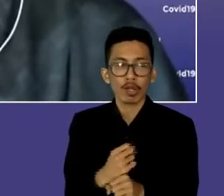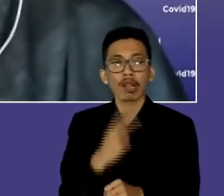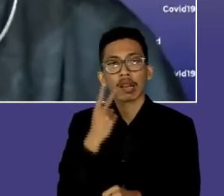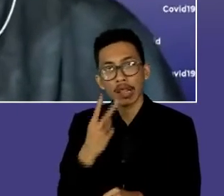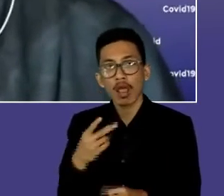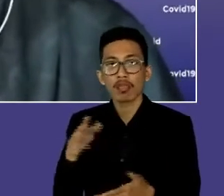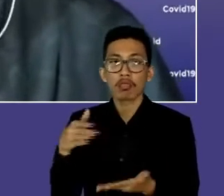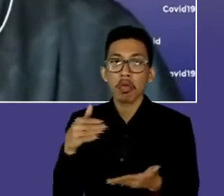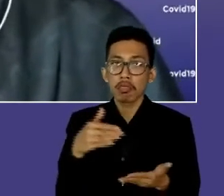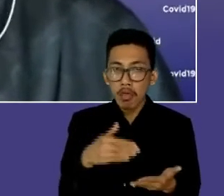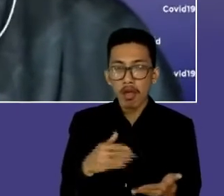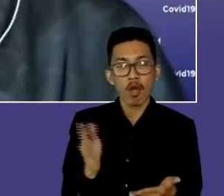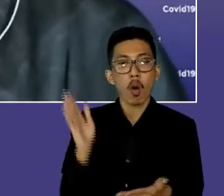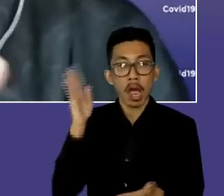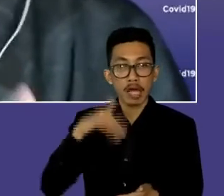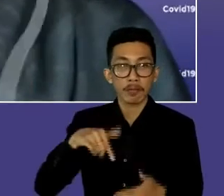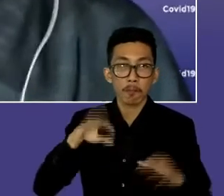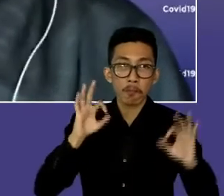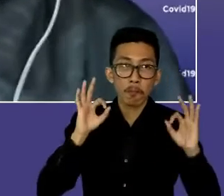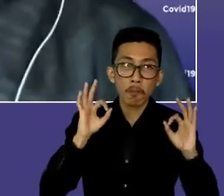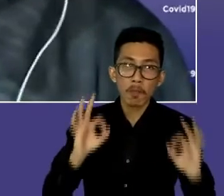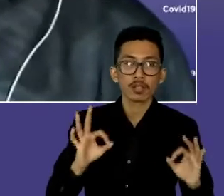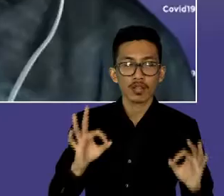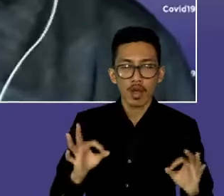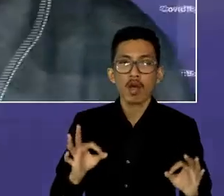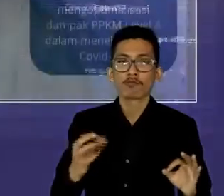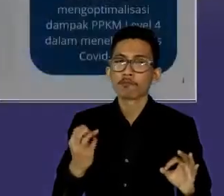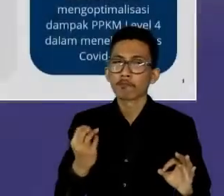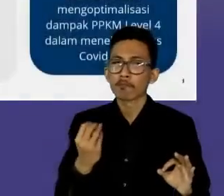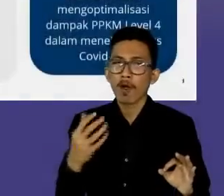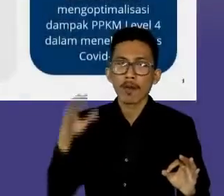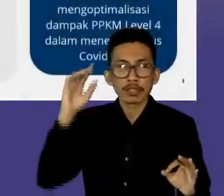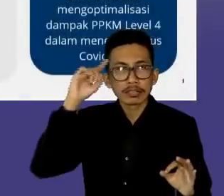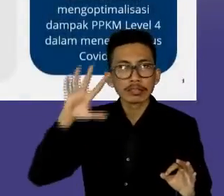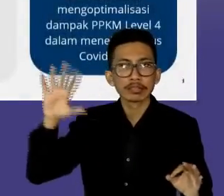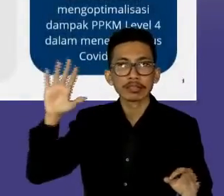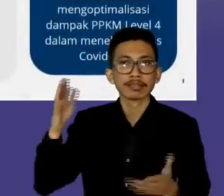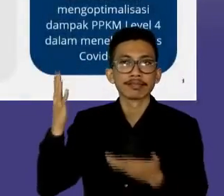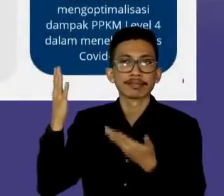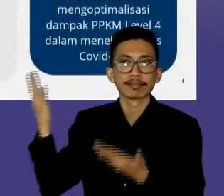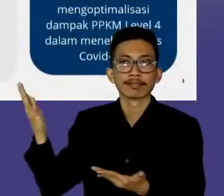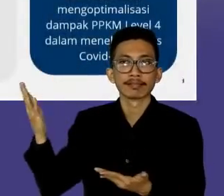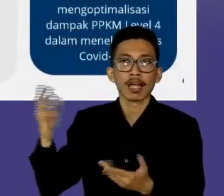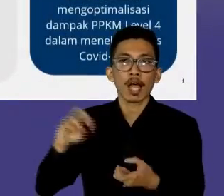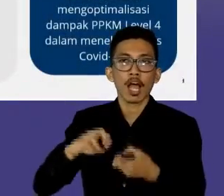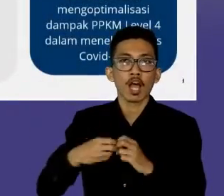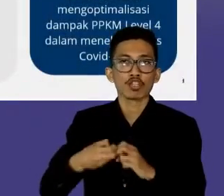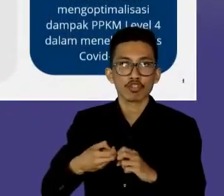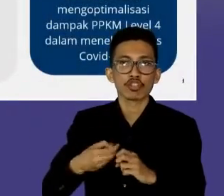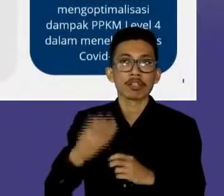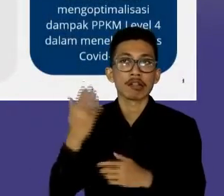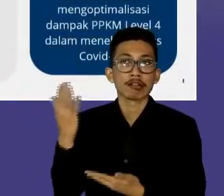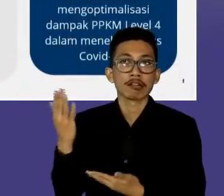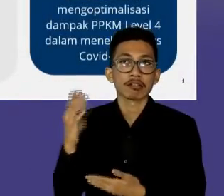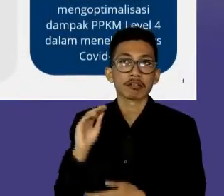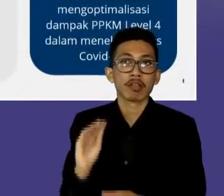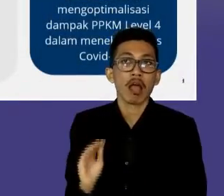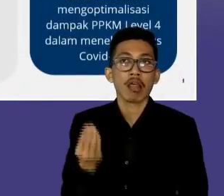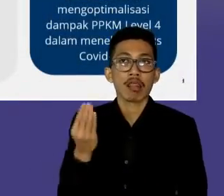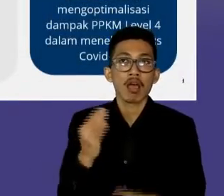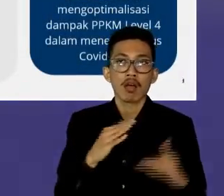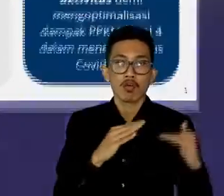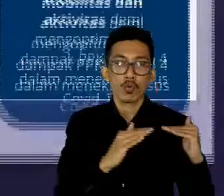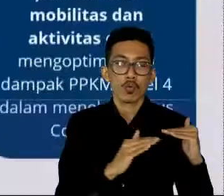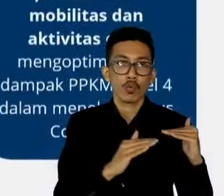Dan ini yang kita lihat lah pada saat hari ini. Di sini ada beberapa gambaran penambahan kasus harian. DKI Jakarta terlihat ya Dokter Lola,